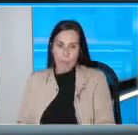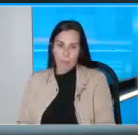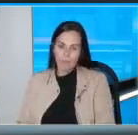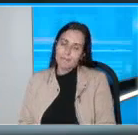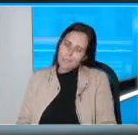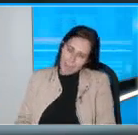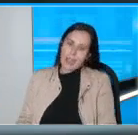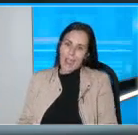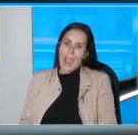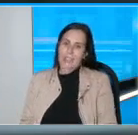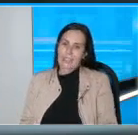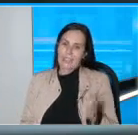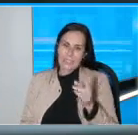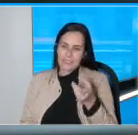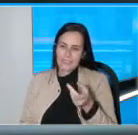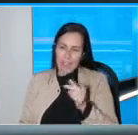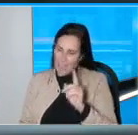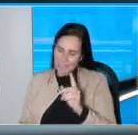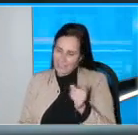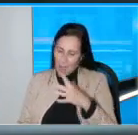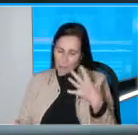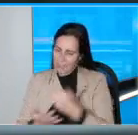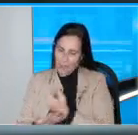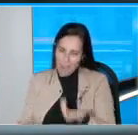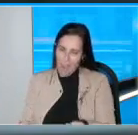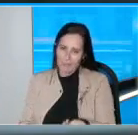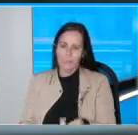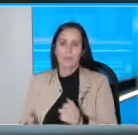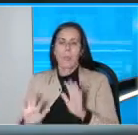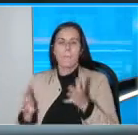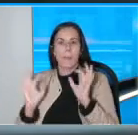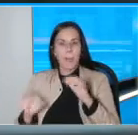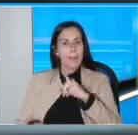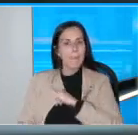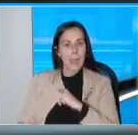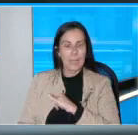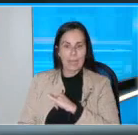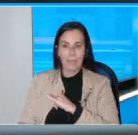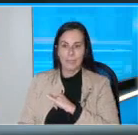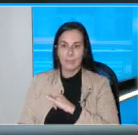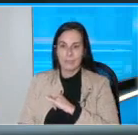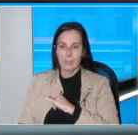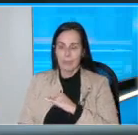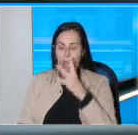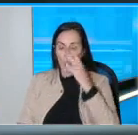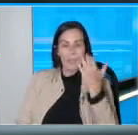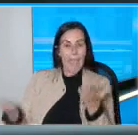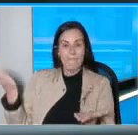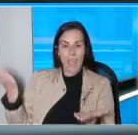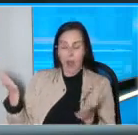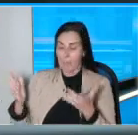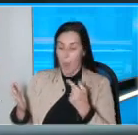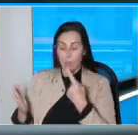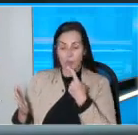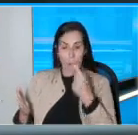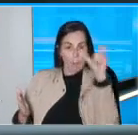אז אם היה ניסיון, הוא ממש לא היה מוצלח וחשוב. טוב, מה שמאוד מעניין בסיפור הזה, זה לראות את ההבדל בין מה